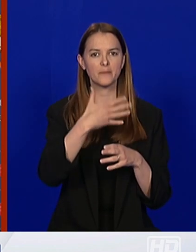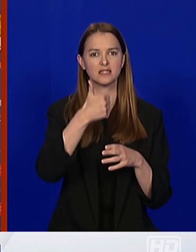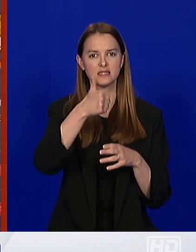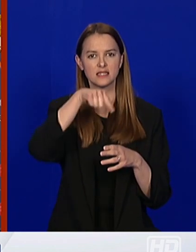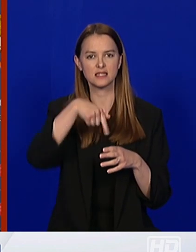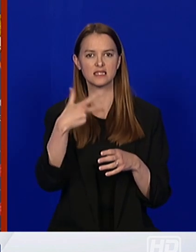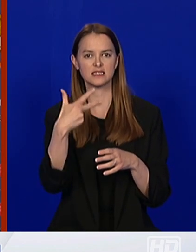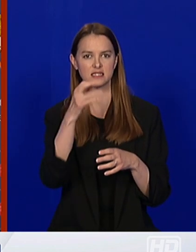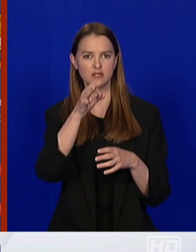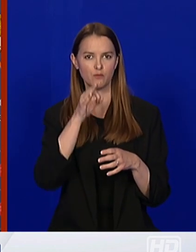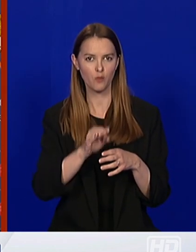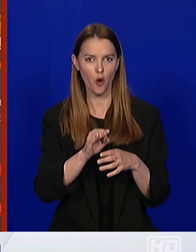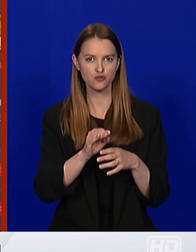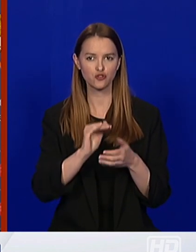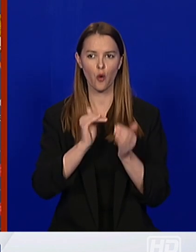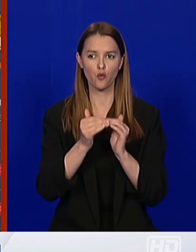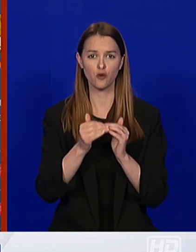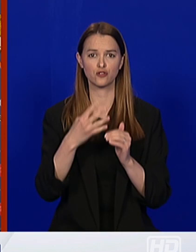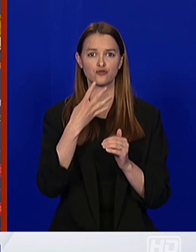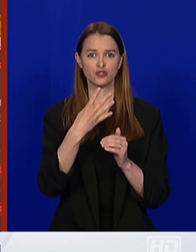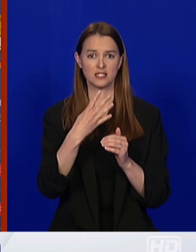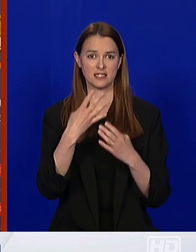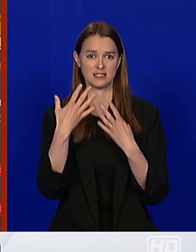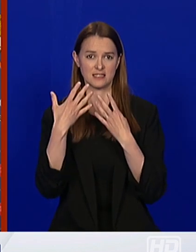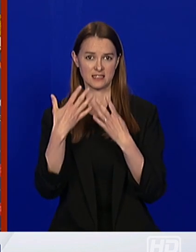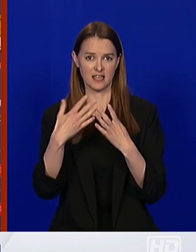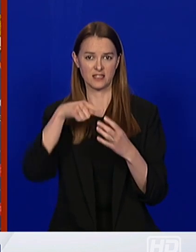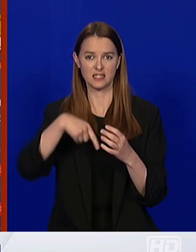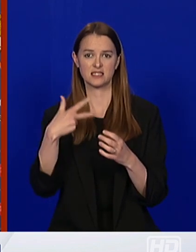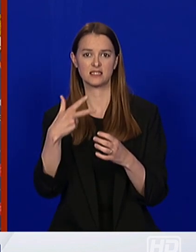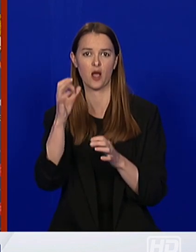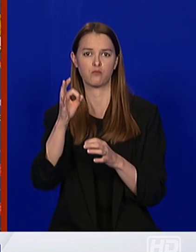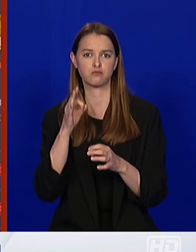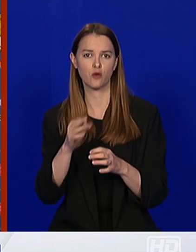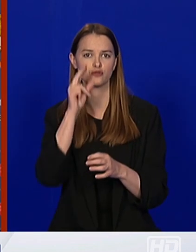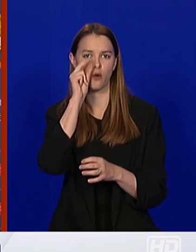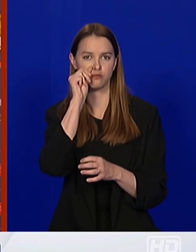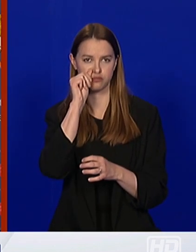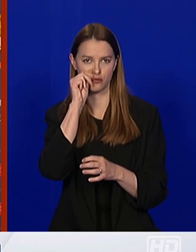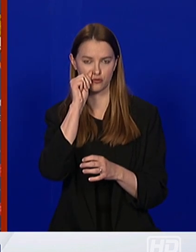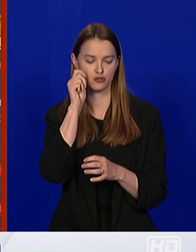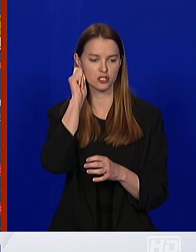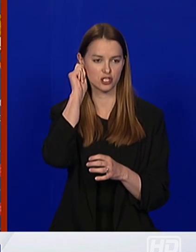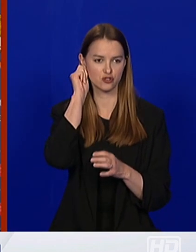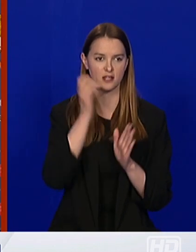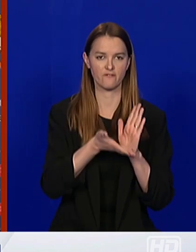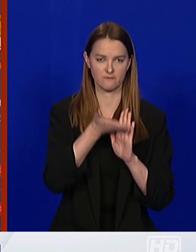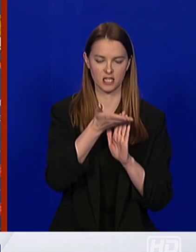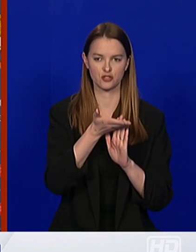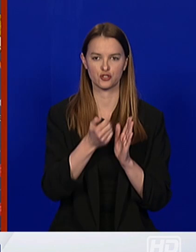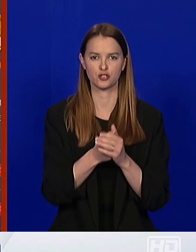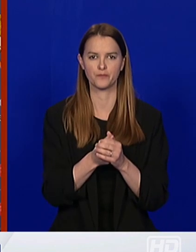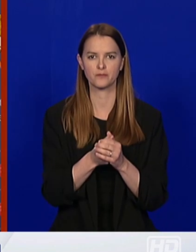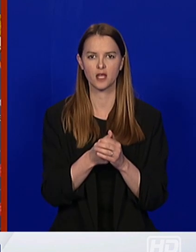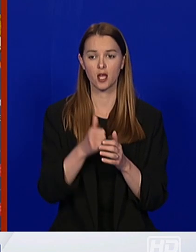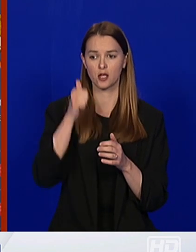na 48,7% muškaraca. Nažalost, od jučer imamo 6